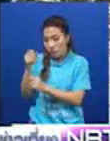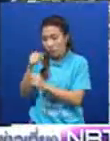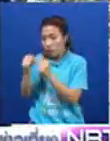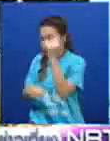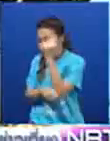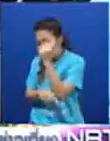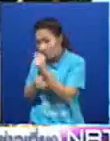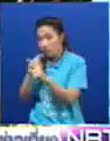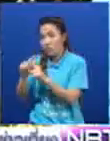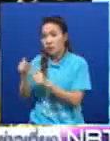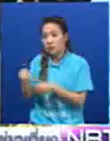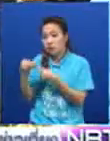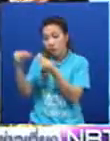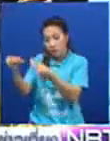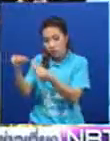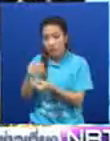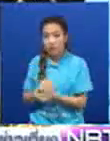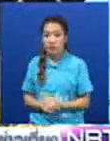ผู้ได้